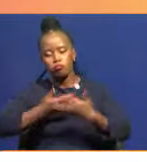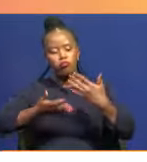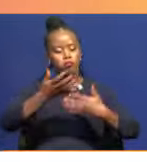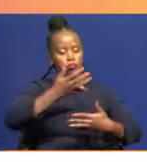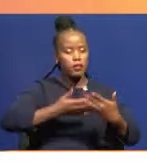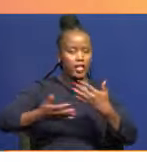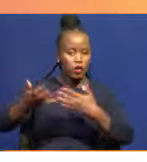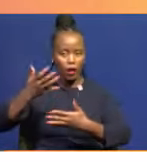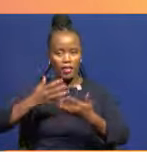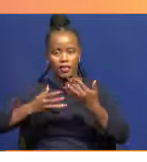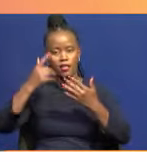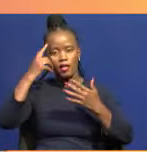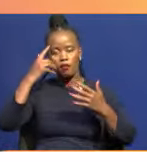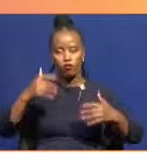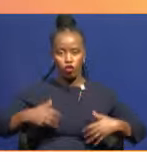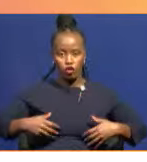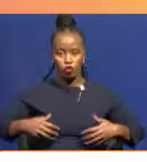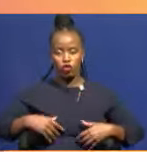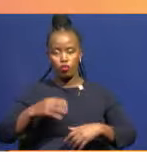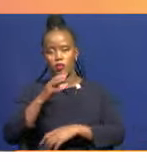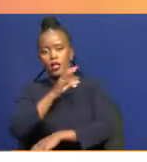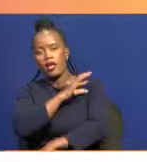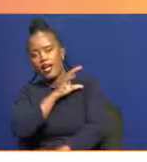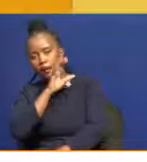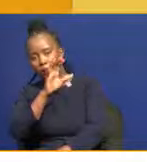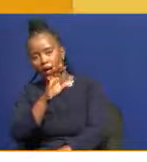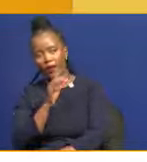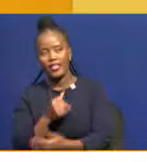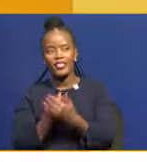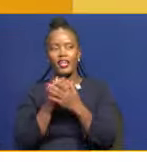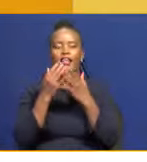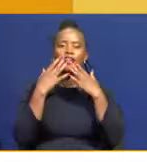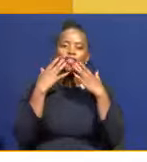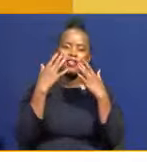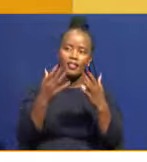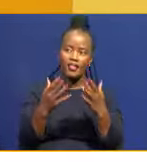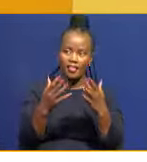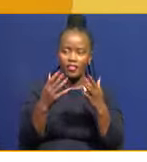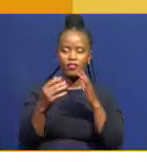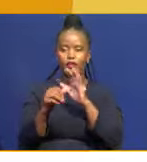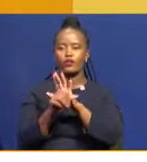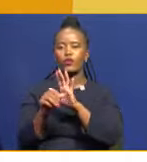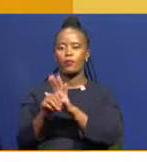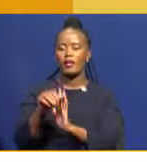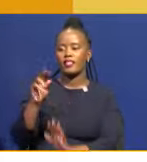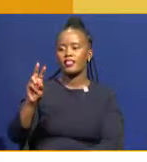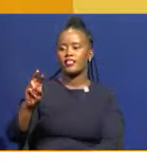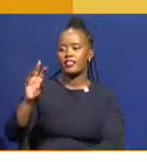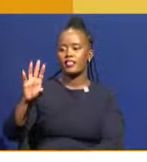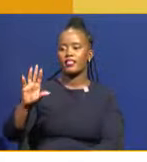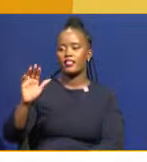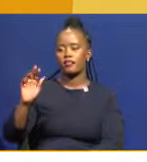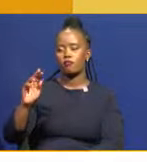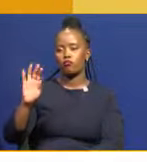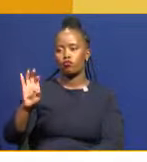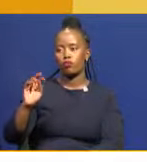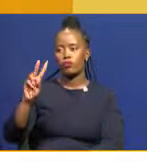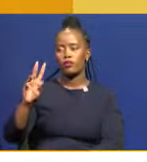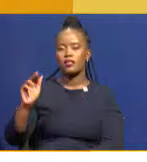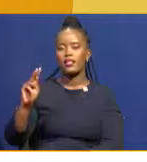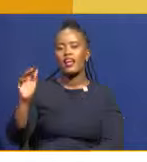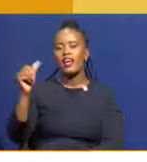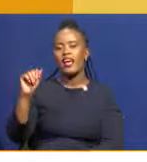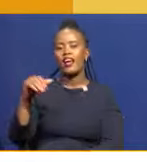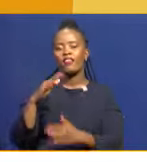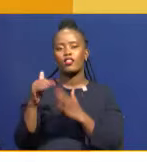ili vijana waweze kuwa empowered. Mm-hmm. Sawa sawa. Shukrani sana bwana Evans Ndaro kwa muda wako. Asante, tutakutakia kila laheri. Asante